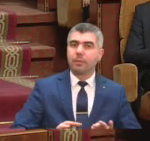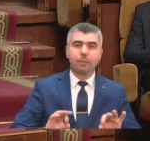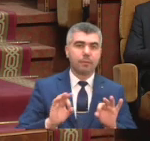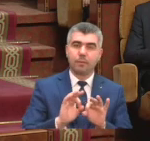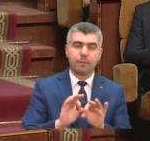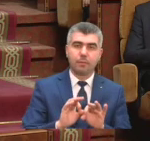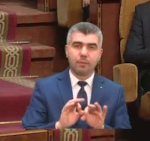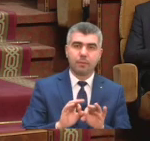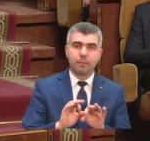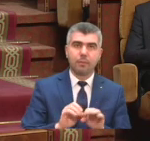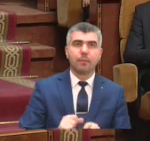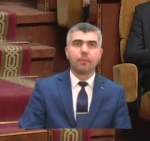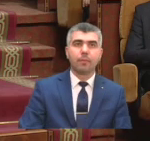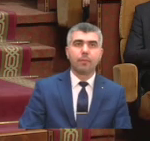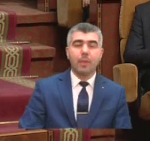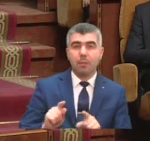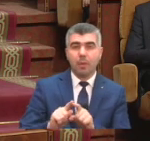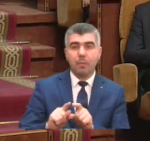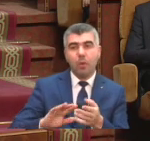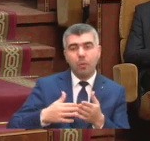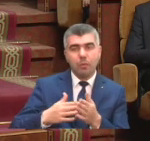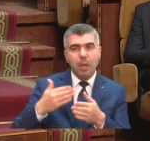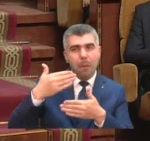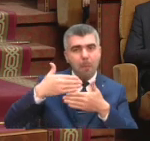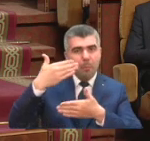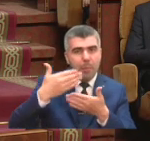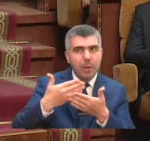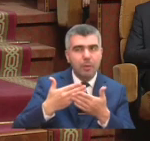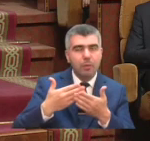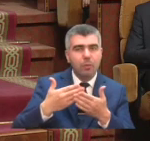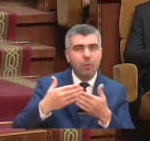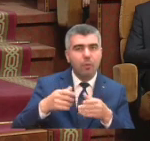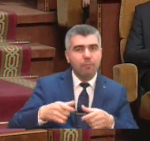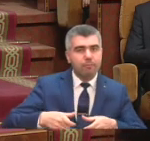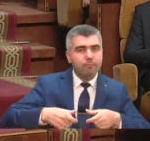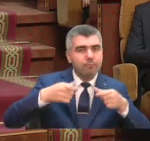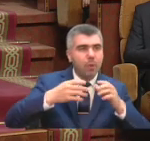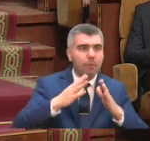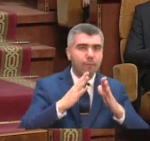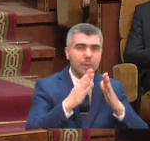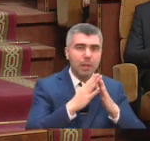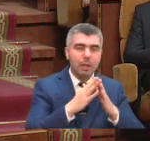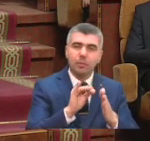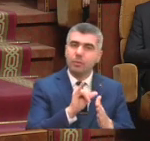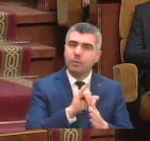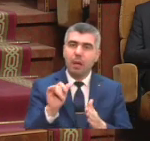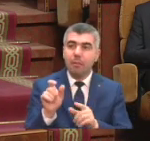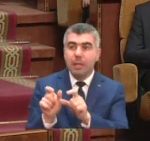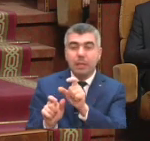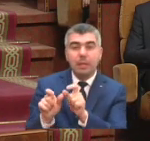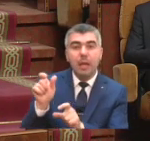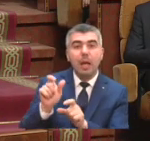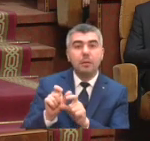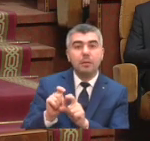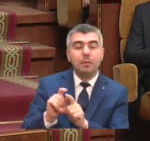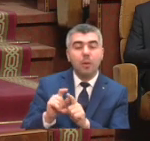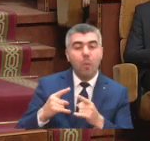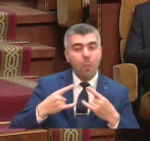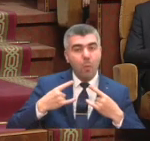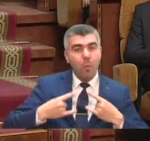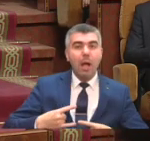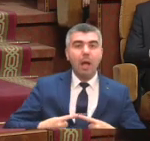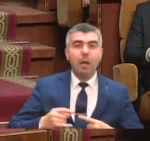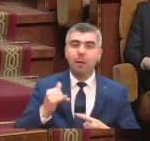كيتعلقش فقط بالنسيج العمراني والمشهد الحضاري، وإنما أيضا يهدد سلامة المواطنين وممتلكات